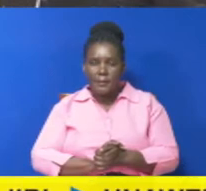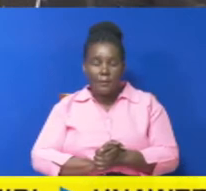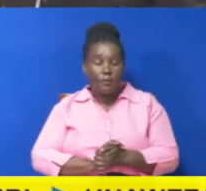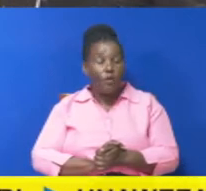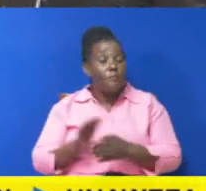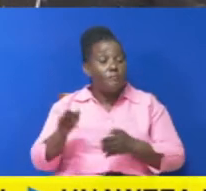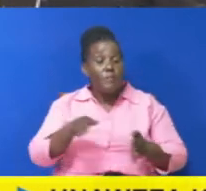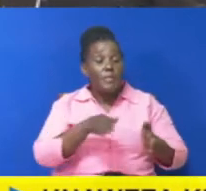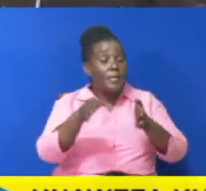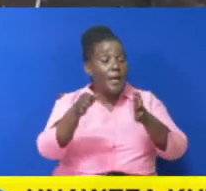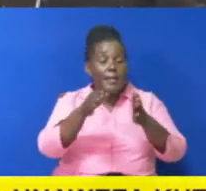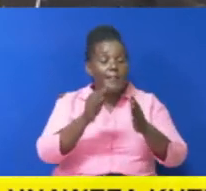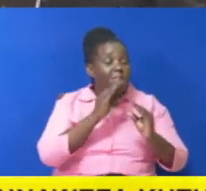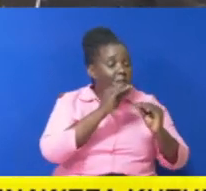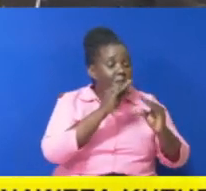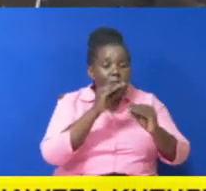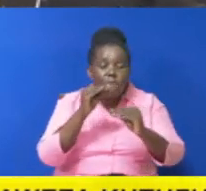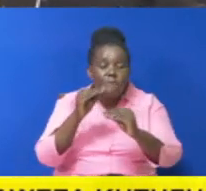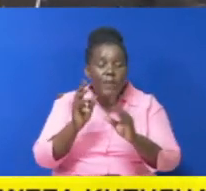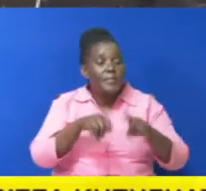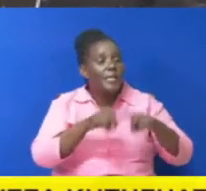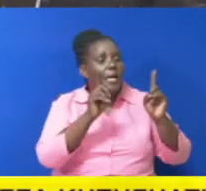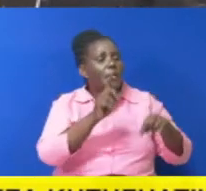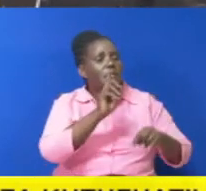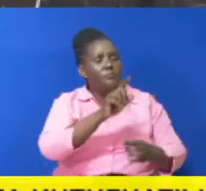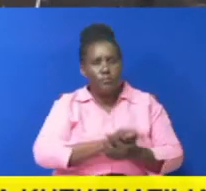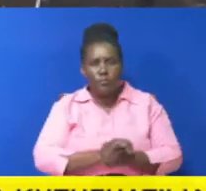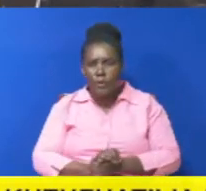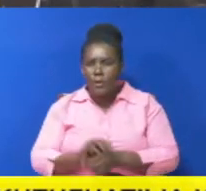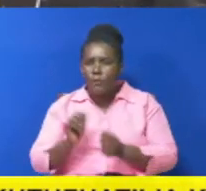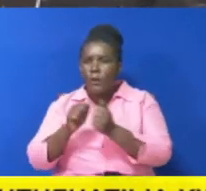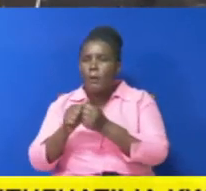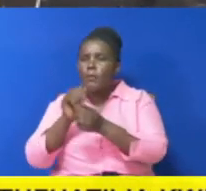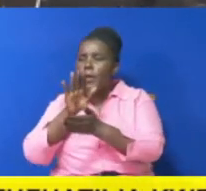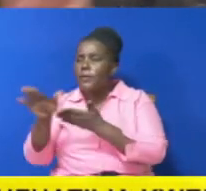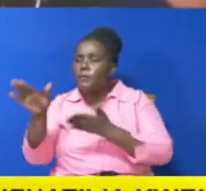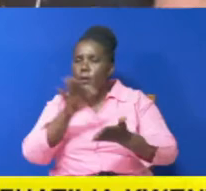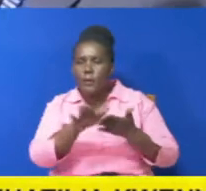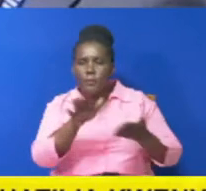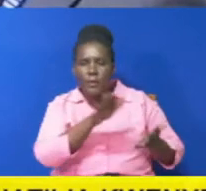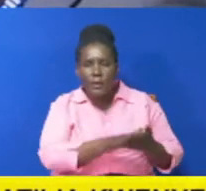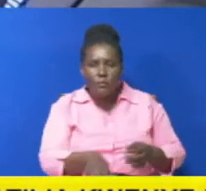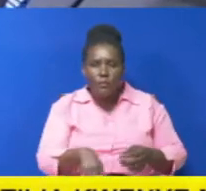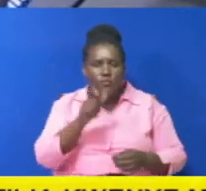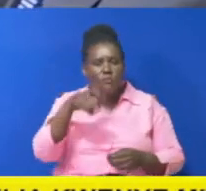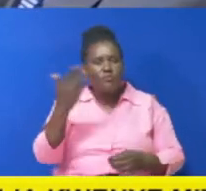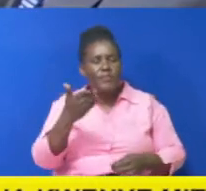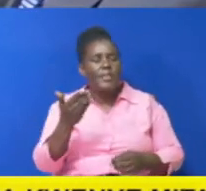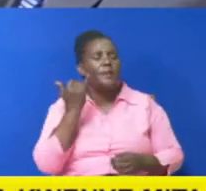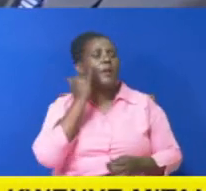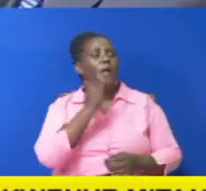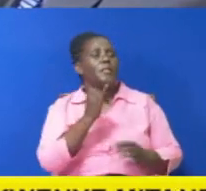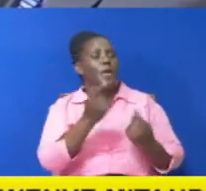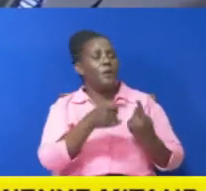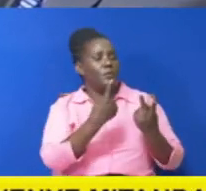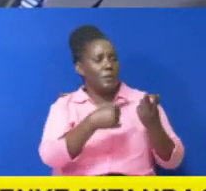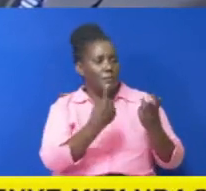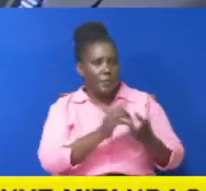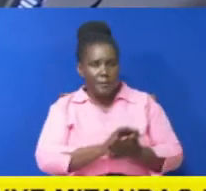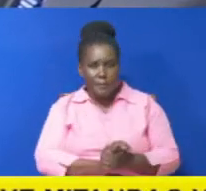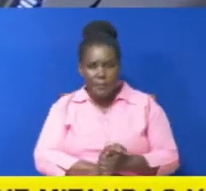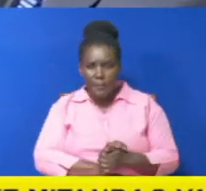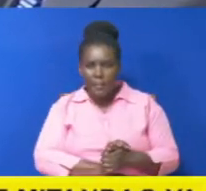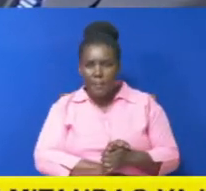nyingi, kuna theolojia za ajabu zinazojitokeza nasikia. Eti misi hesabiwi. Kwa kwanza mneno